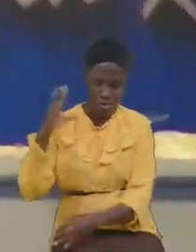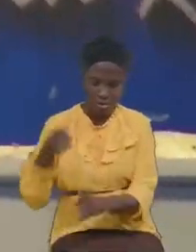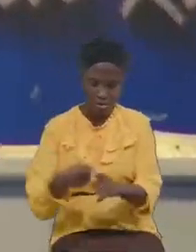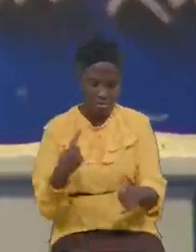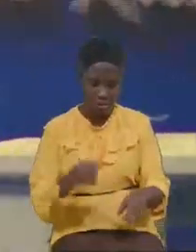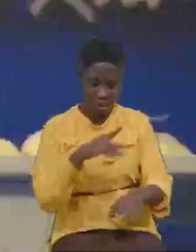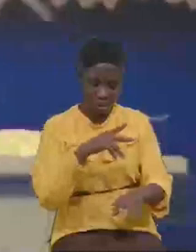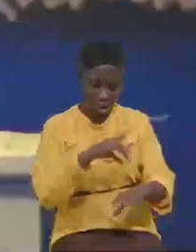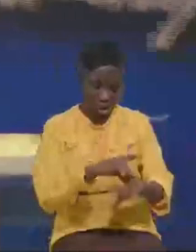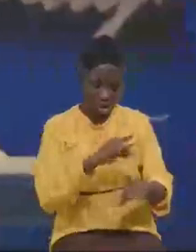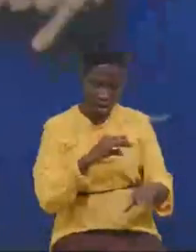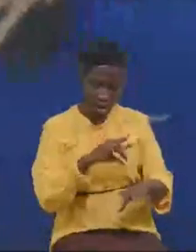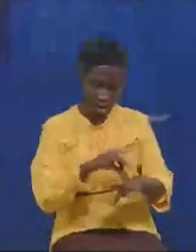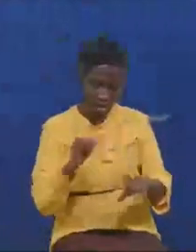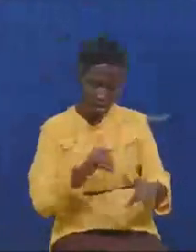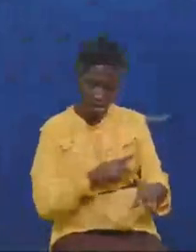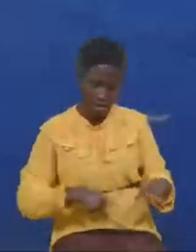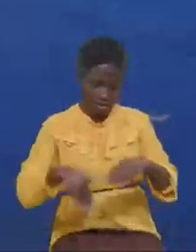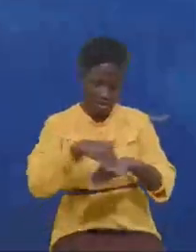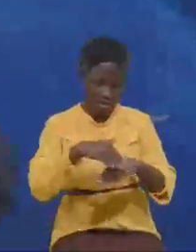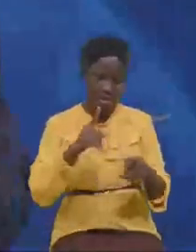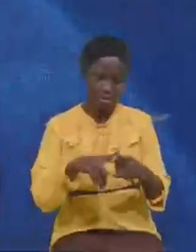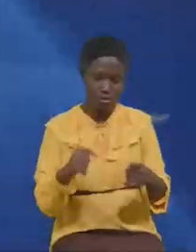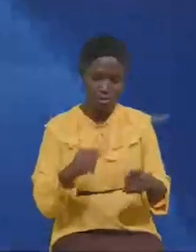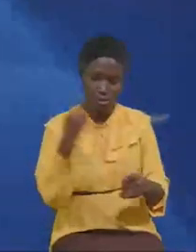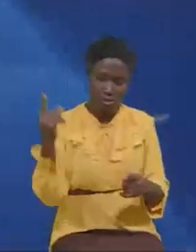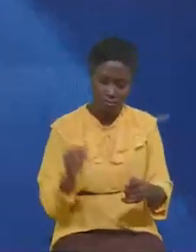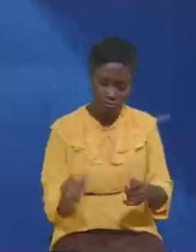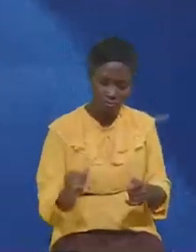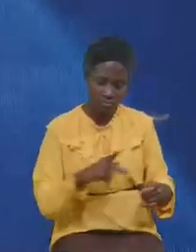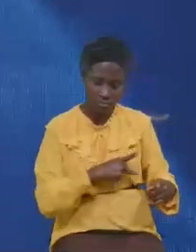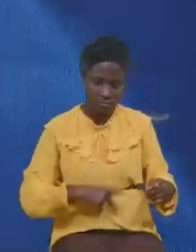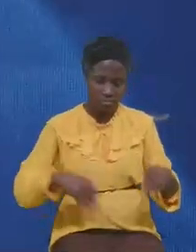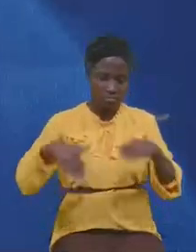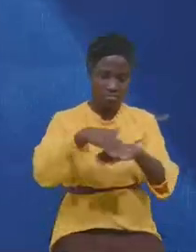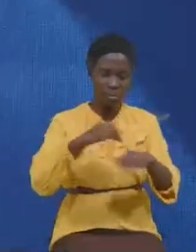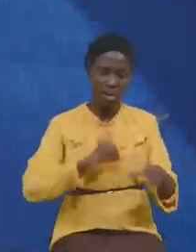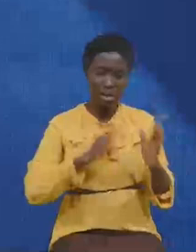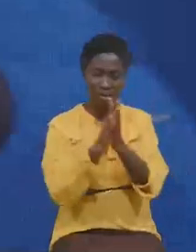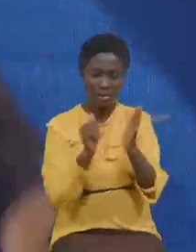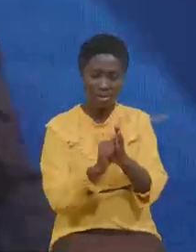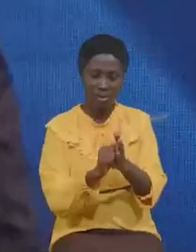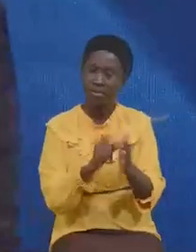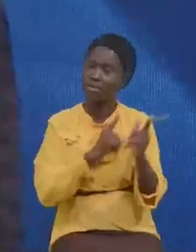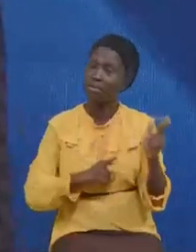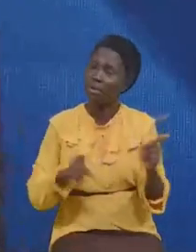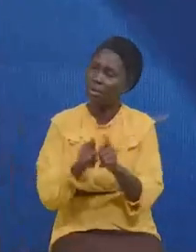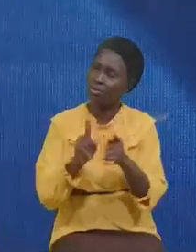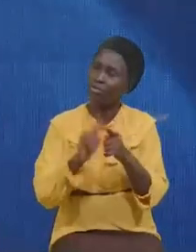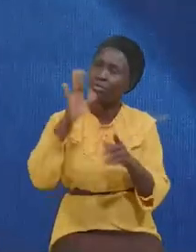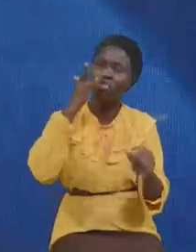quitter le royaume naturel, terrestre, pour aller au royaume éternel. Je prie que selon ta